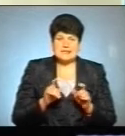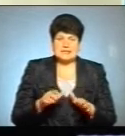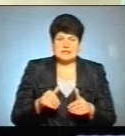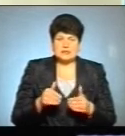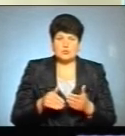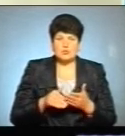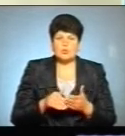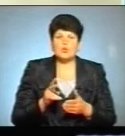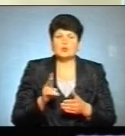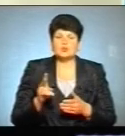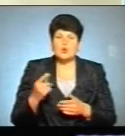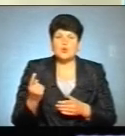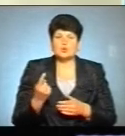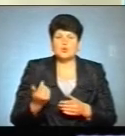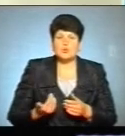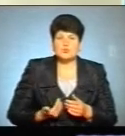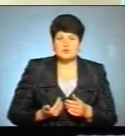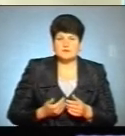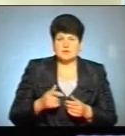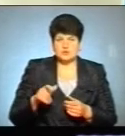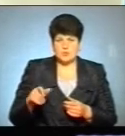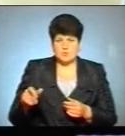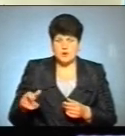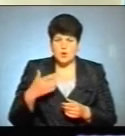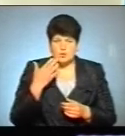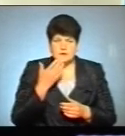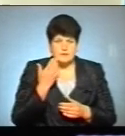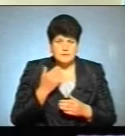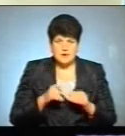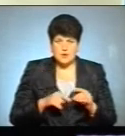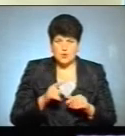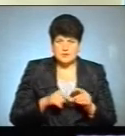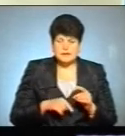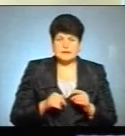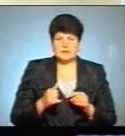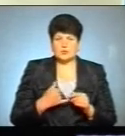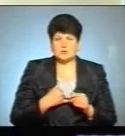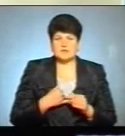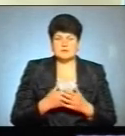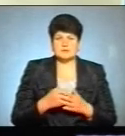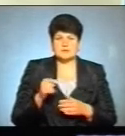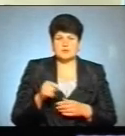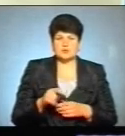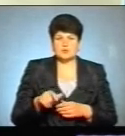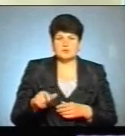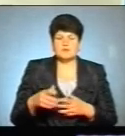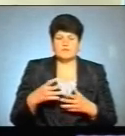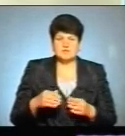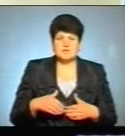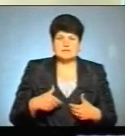допомогу одиноко проживаючим громадянам. Тобто, коли немає родини, і в нас близько 1000 осіб вже звернулися